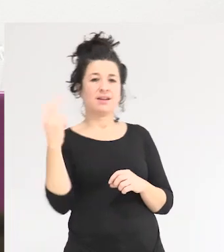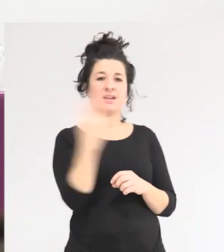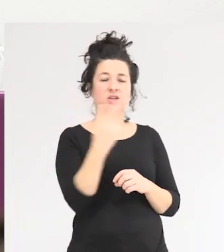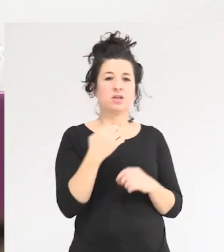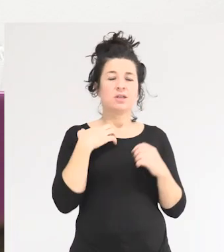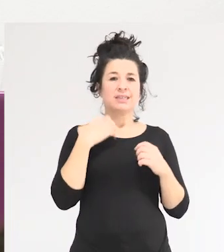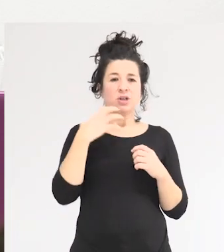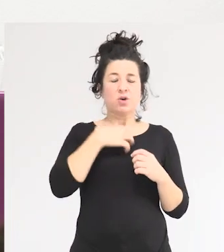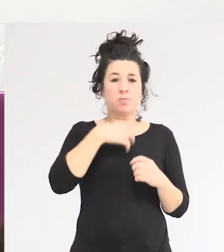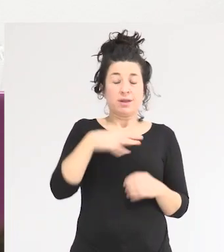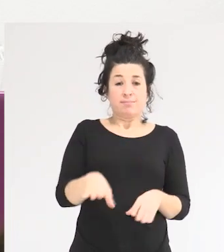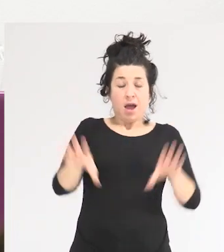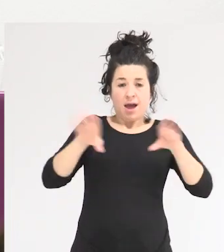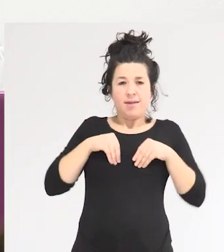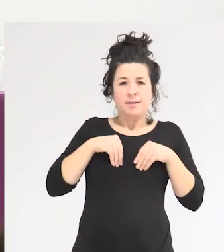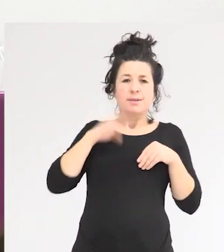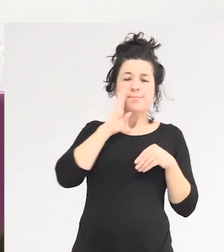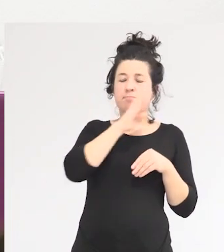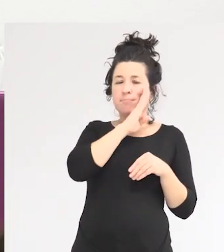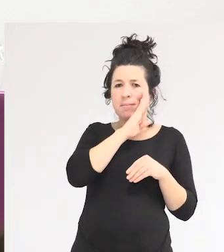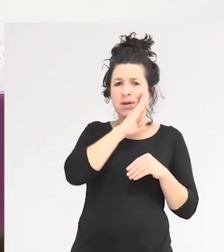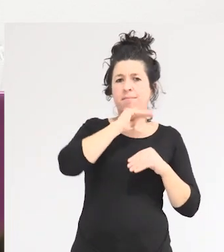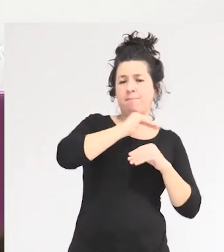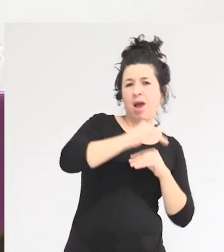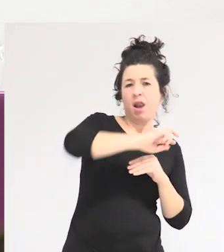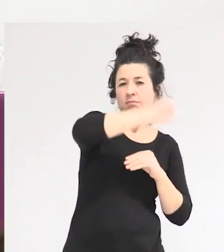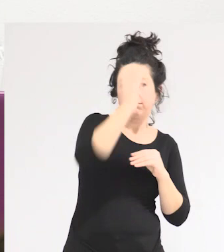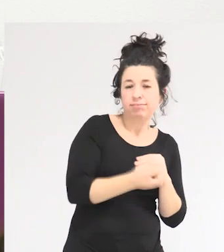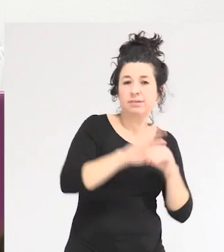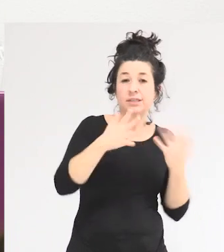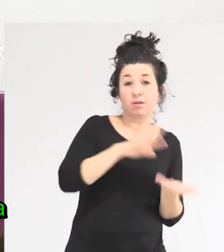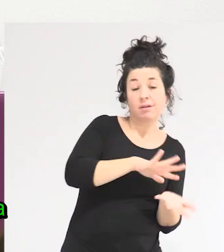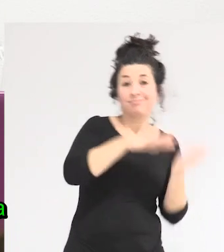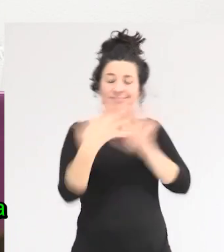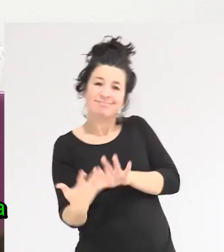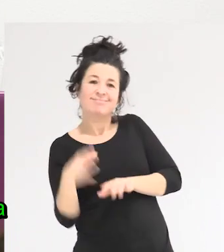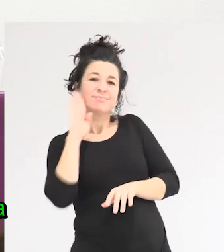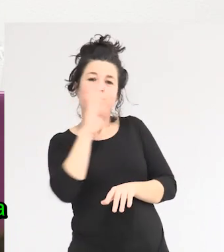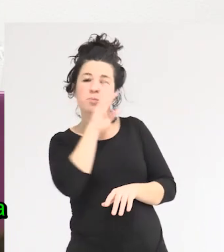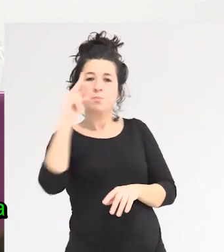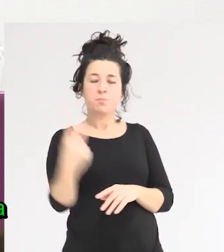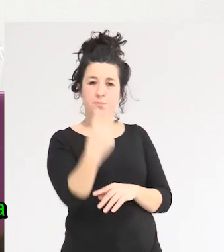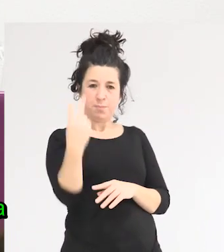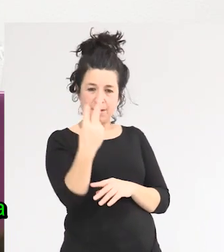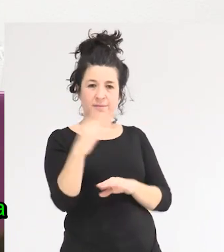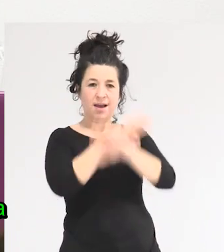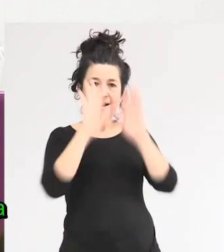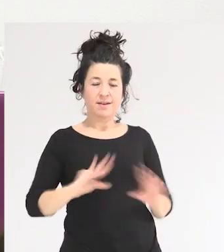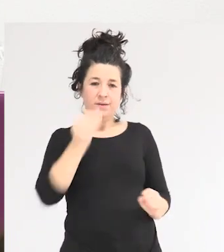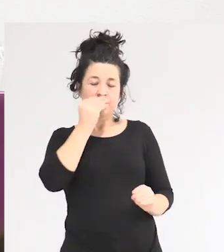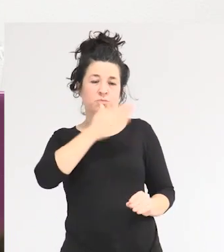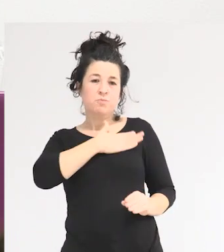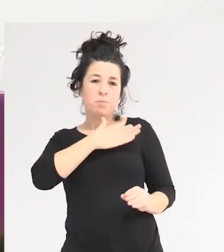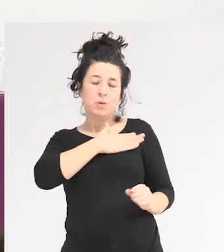onartuta, ama orde bihurtzen da, bestea da, ez ama. Onberatasun eta samurtasunaren bidera itzuli